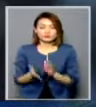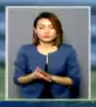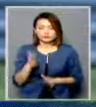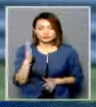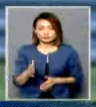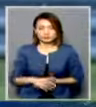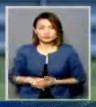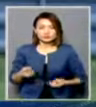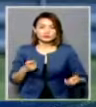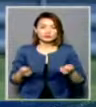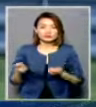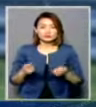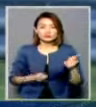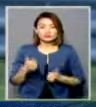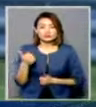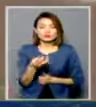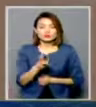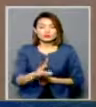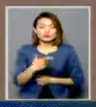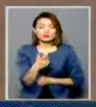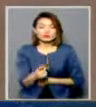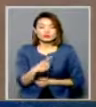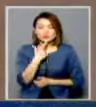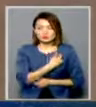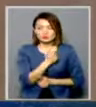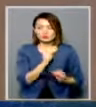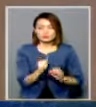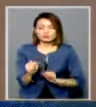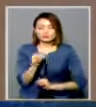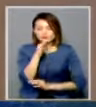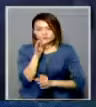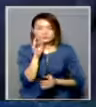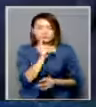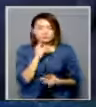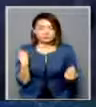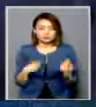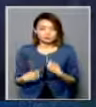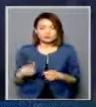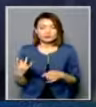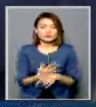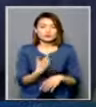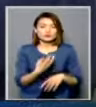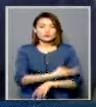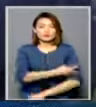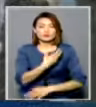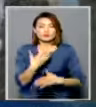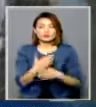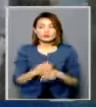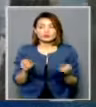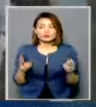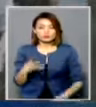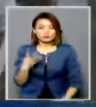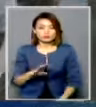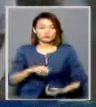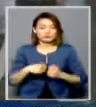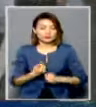отырады. Сайыс 3 кезеңнен тұрды. Газ қағар мен жалпы әскери қорғаныс киімін уақытқа кию, алғашқы медициналық көмек көрсету және арқанды 4